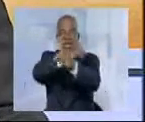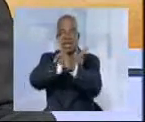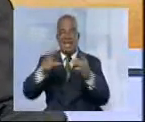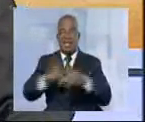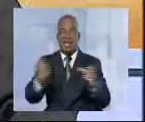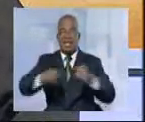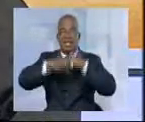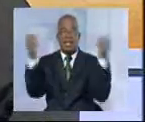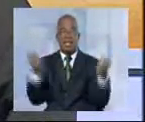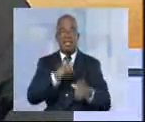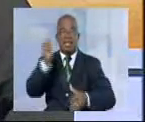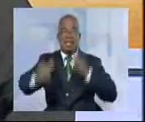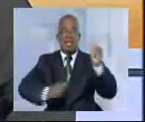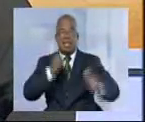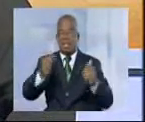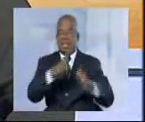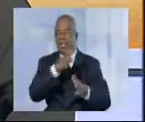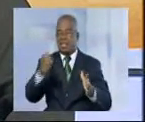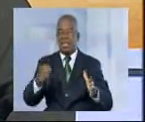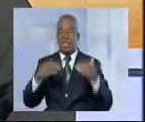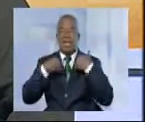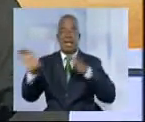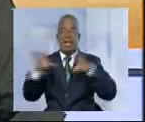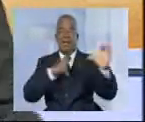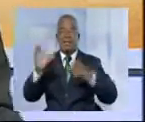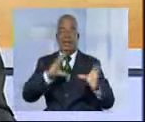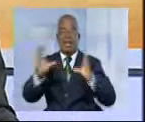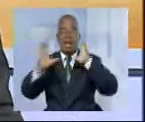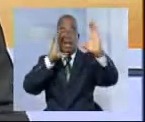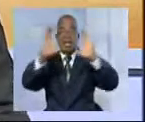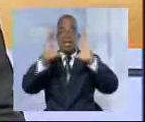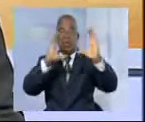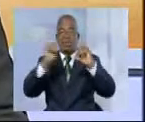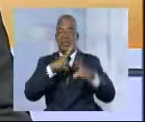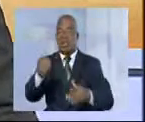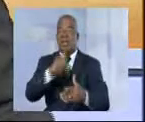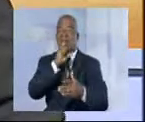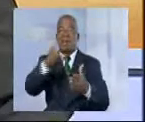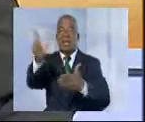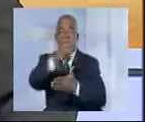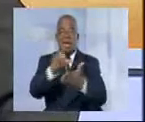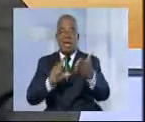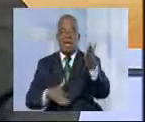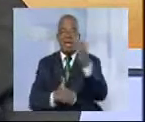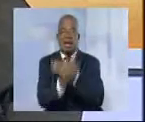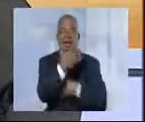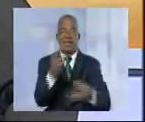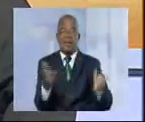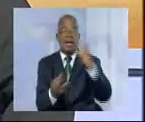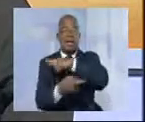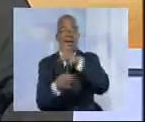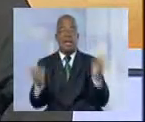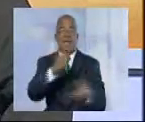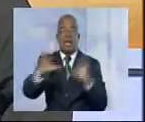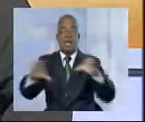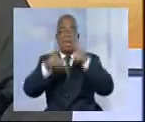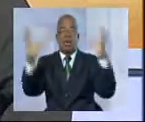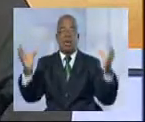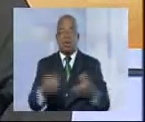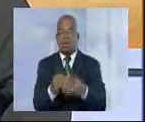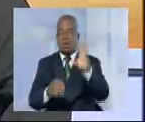civile africaine a produit un communiqué préliminaire. Et ce communiqué est lu ici par le porte-parole de la commission,